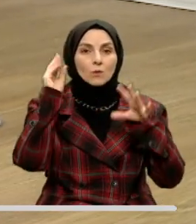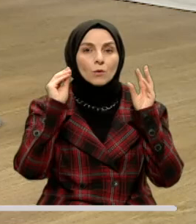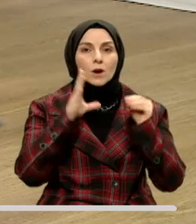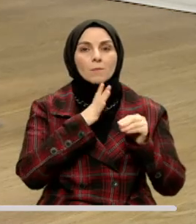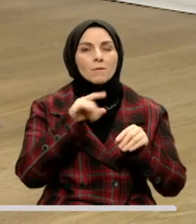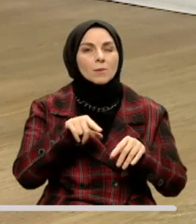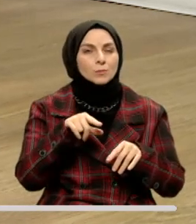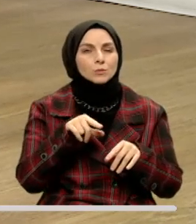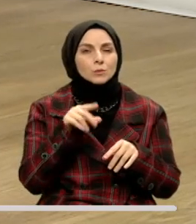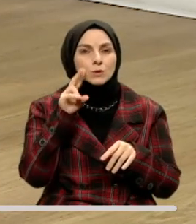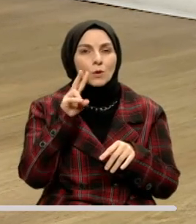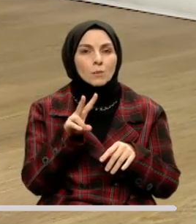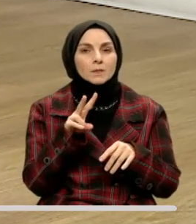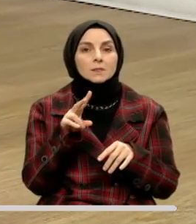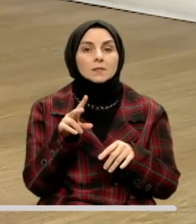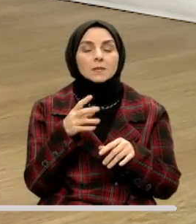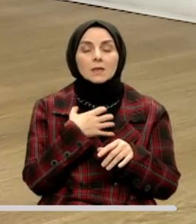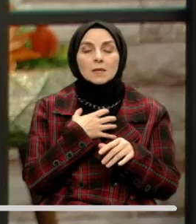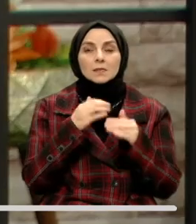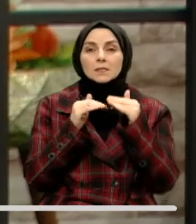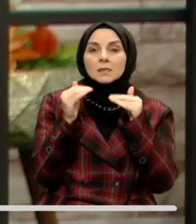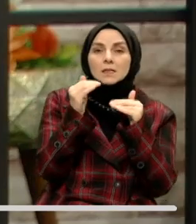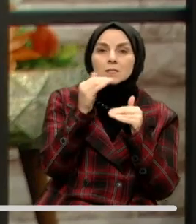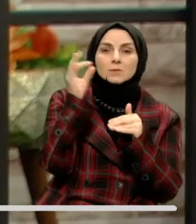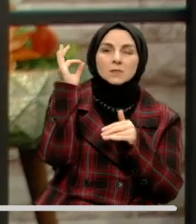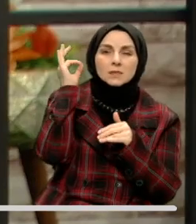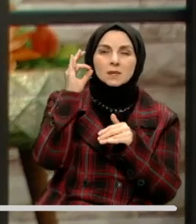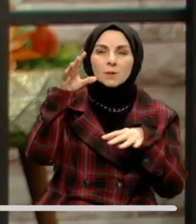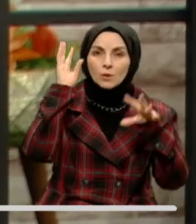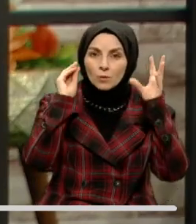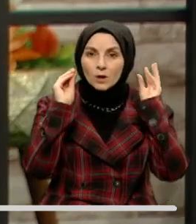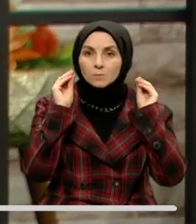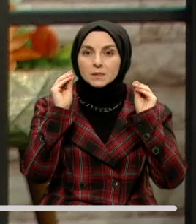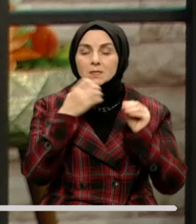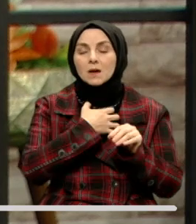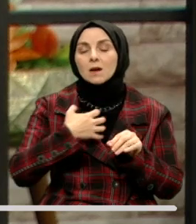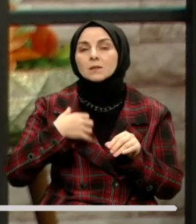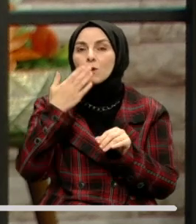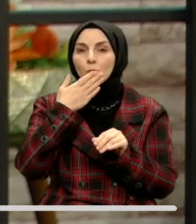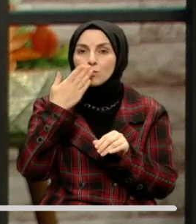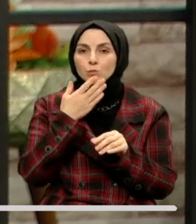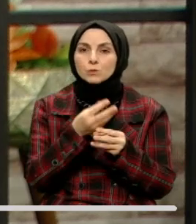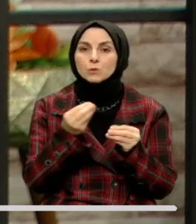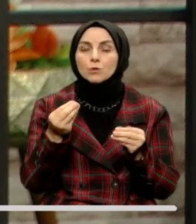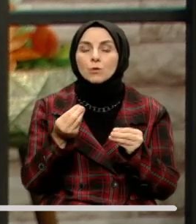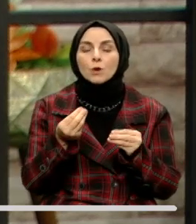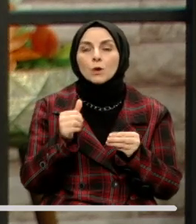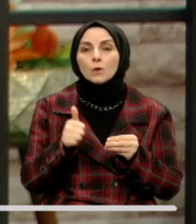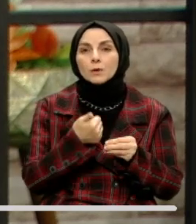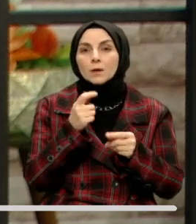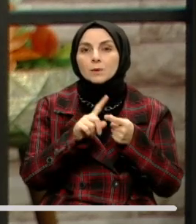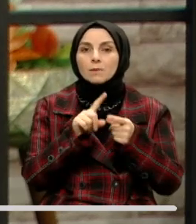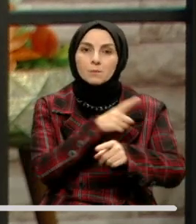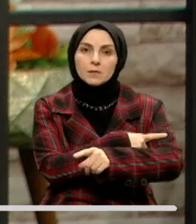konsantrasyon becerilerini geliştirebilmesi, dinlemeyi öğrenebilmesi 1. sınıfa bir hazırlıktır. Yine 1. sınıfta hep konuşulur,